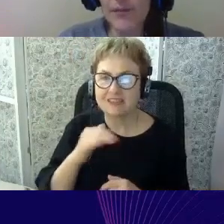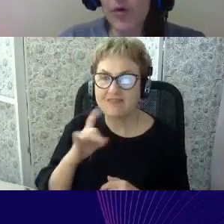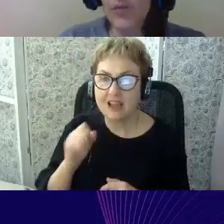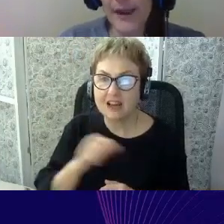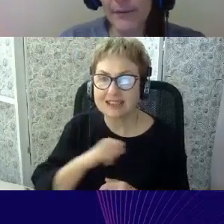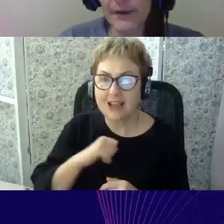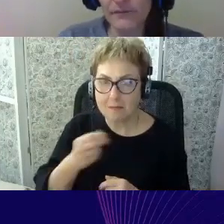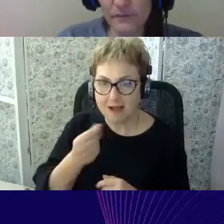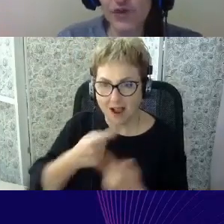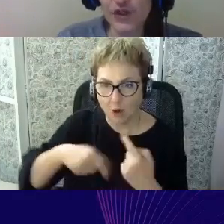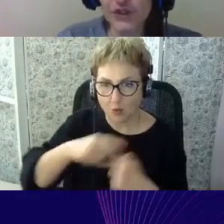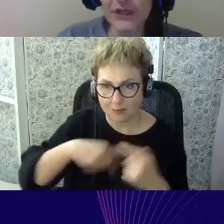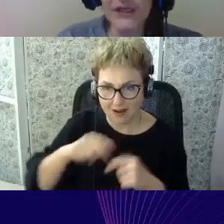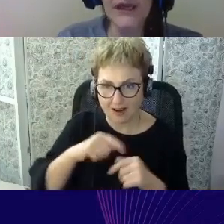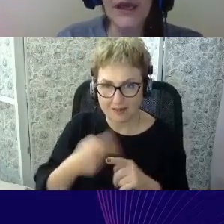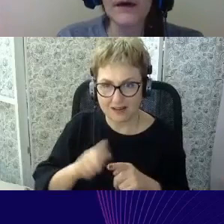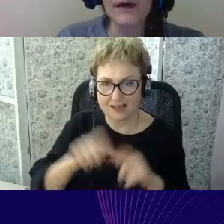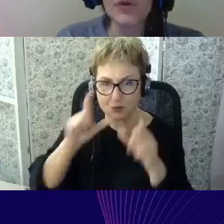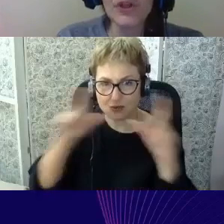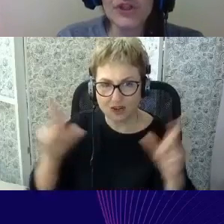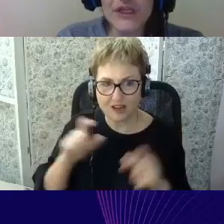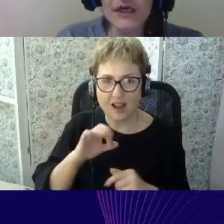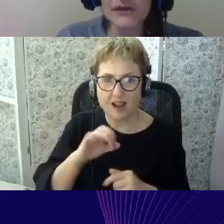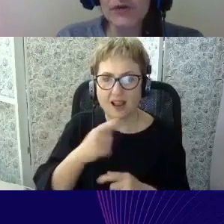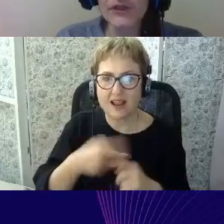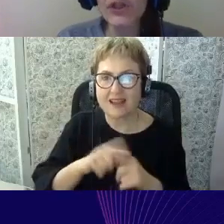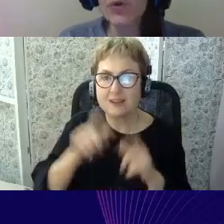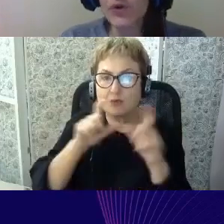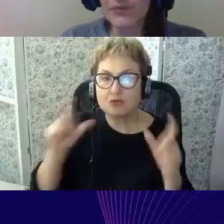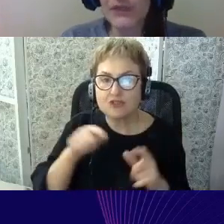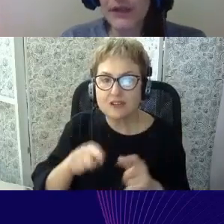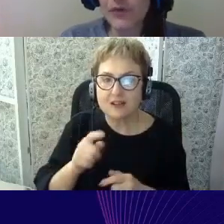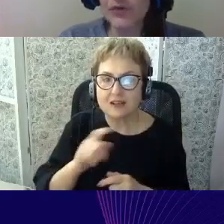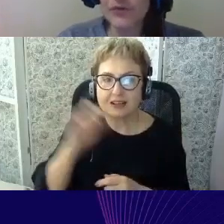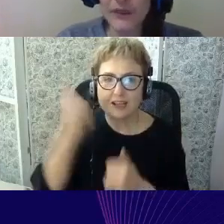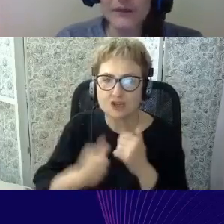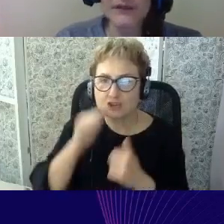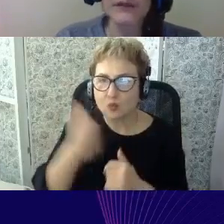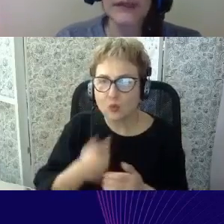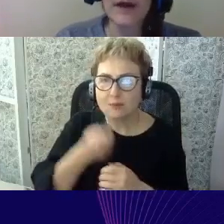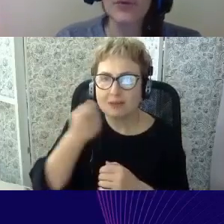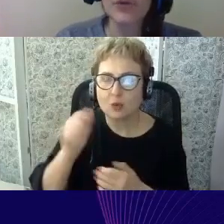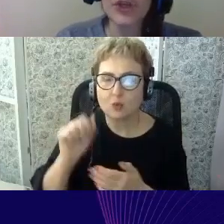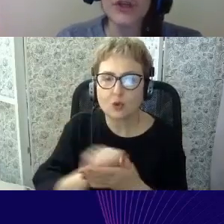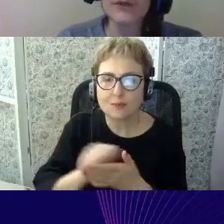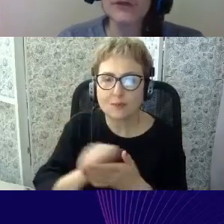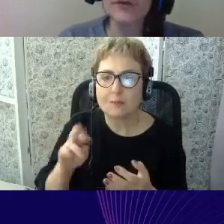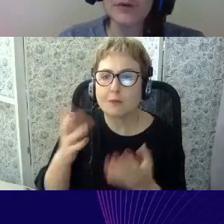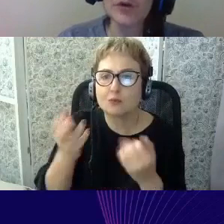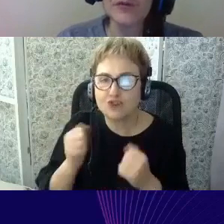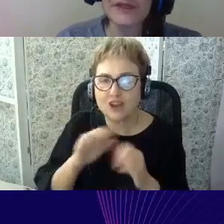это самоокупаемые учреждения, учреждения, которые ежегодно подают документы для